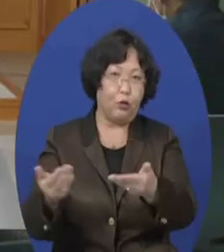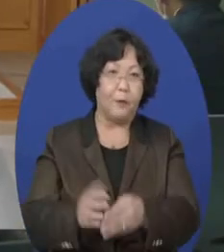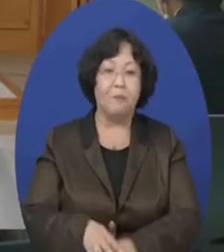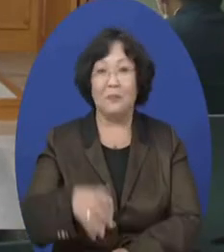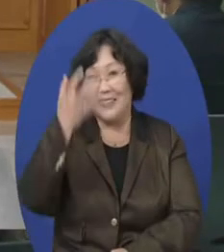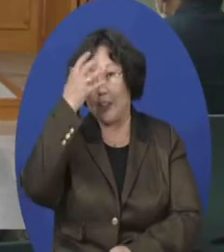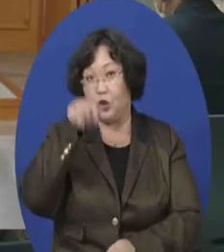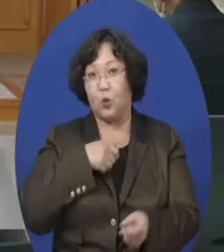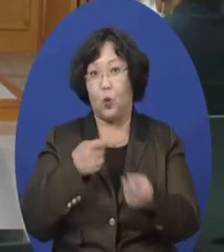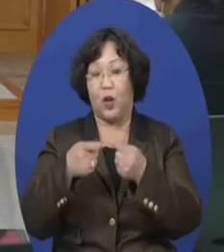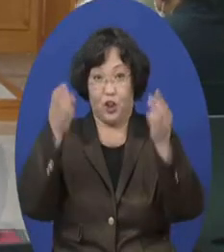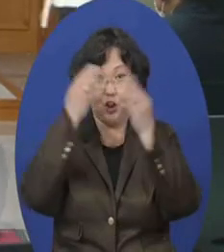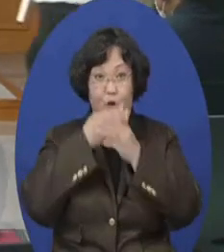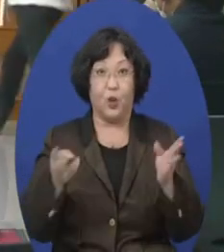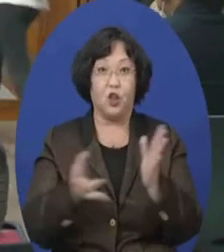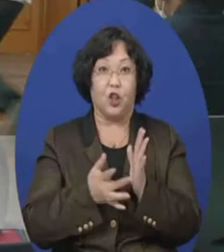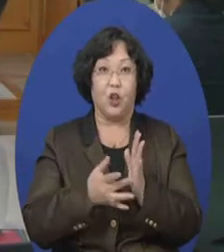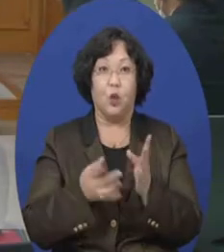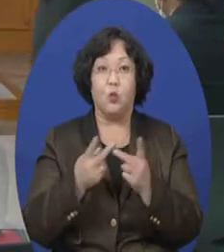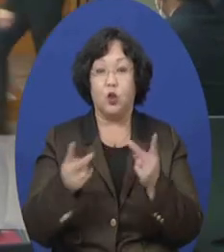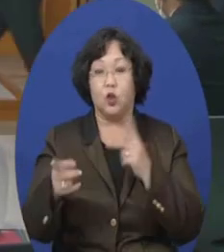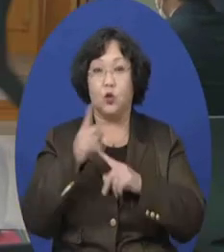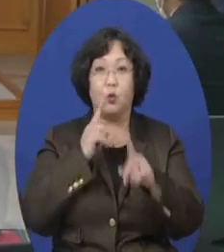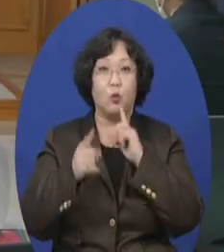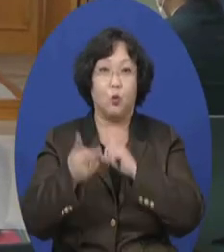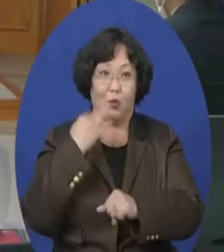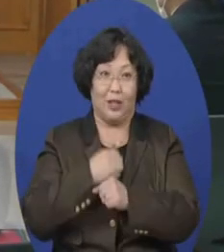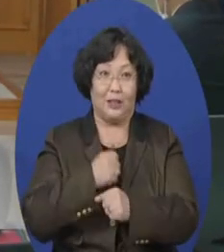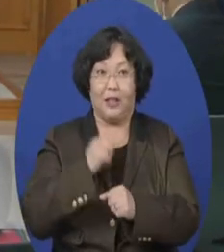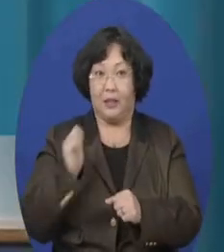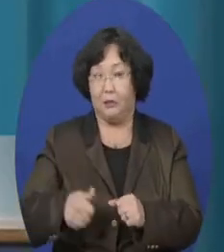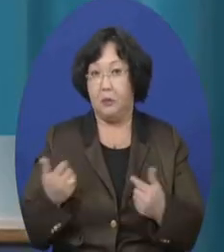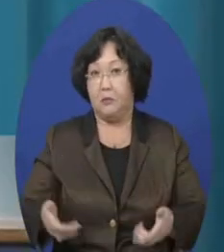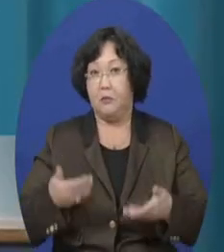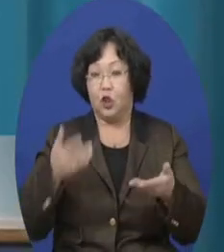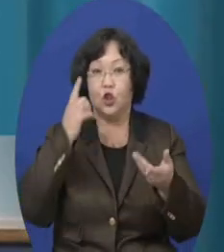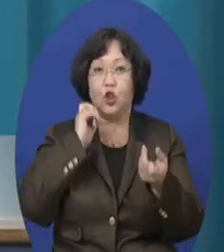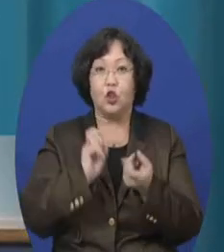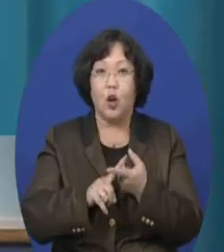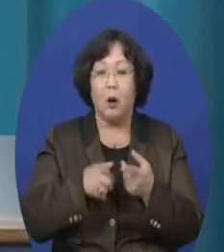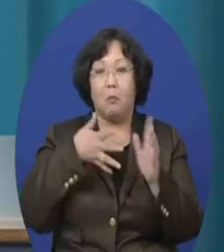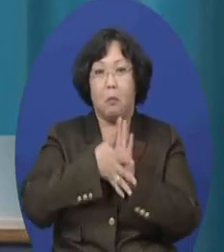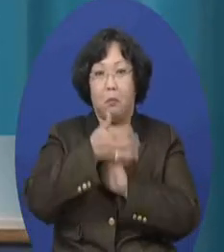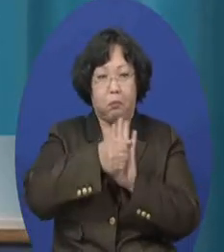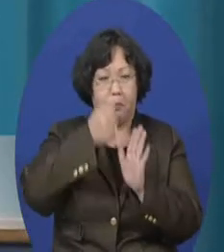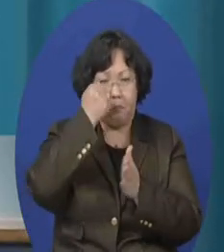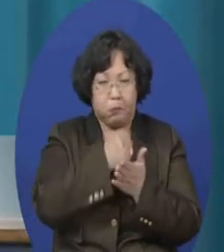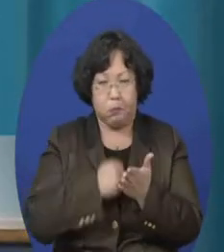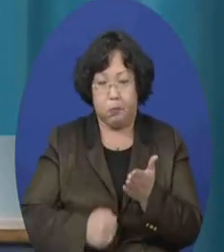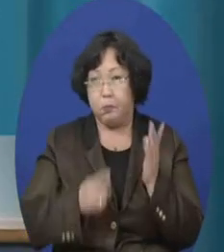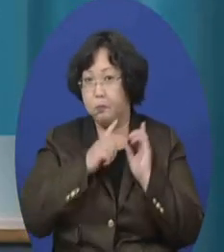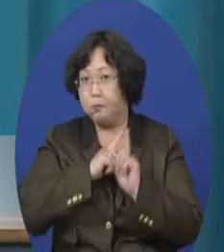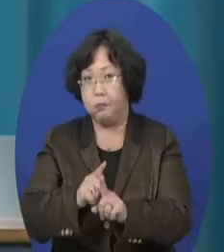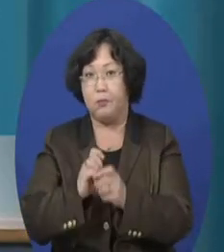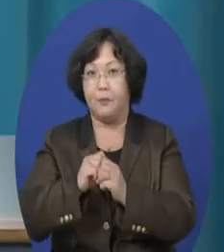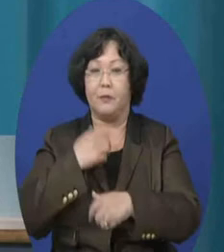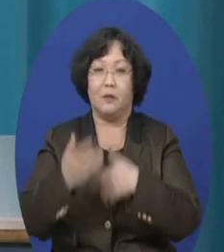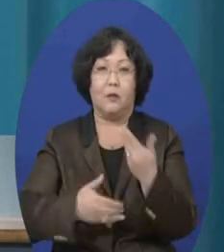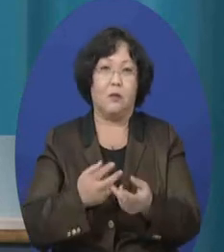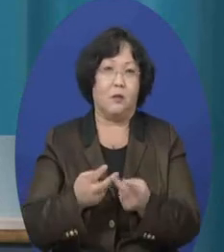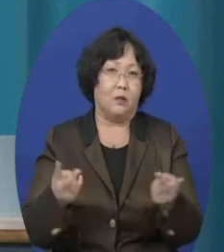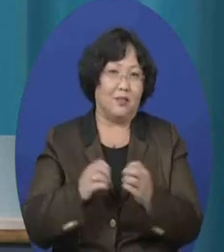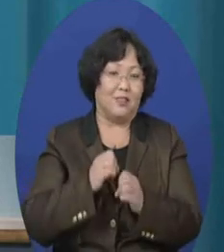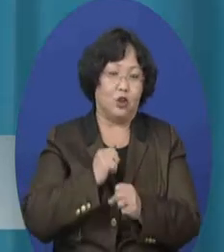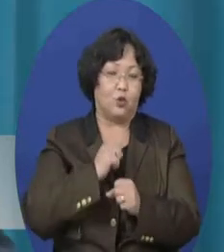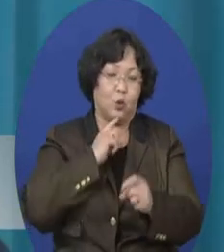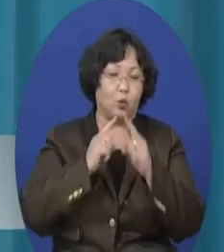газрын өнөөдрийн хурлаан шинжилгээ ухаан технологийн үндэсний зөвлөлийн үйл ажиллагааг эрчимжүүлэх зорилгоор батлагдсан төсвийн хүрээнд зохицуулт хийж үндэсний зөвлөлийн ажлын